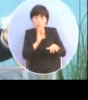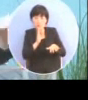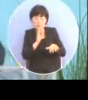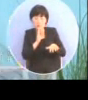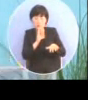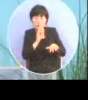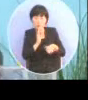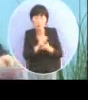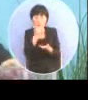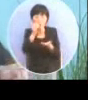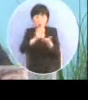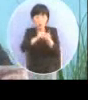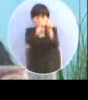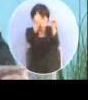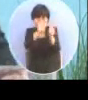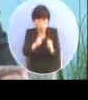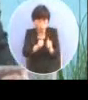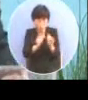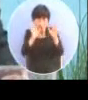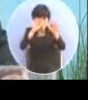hình tượng và thờ lại nó.